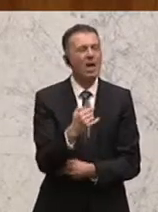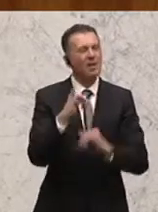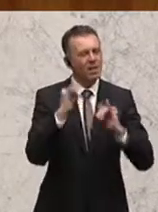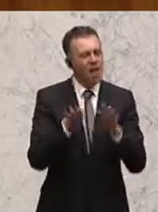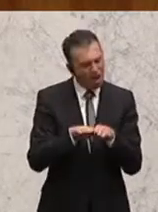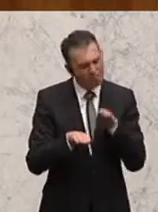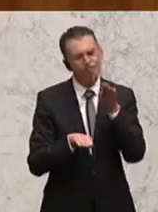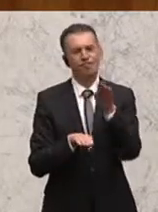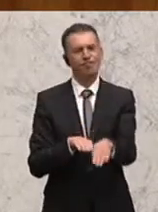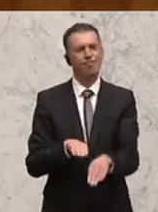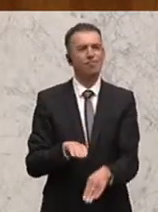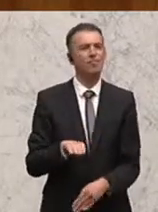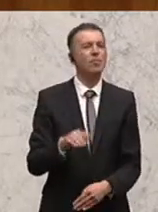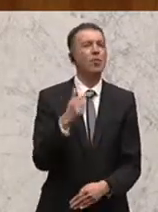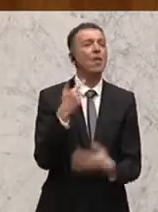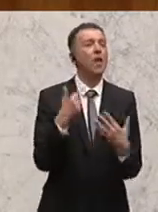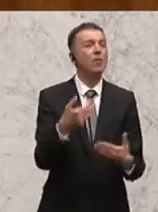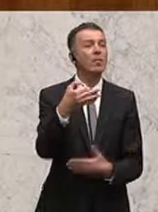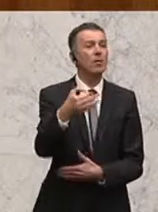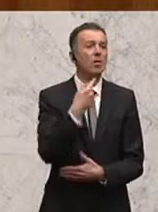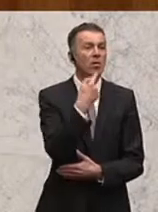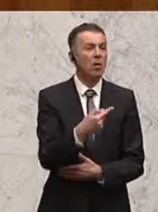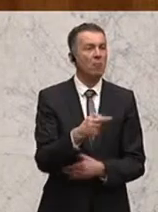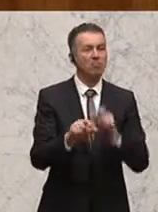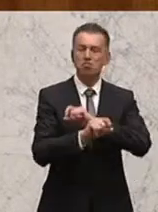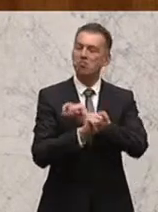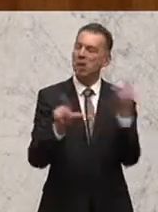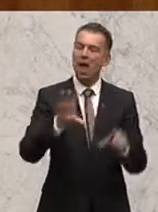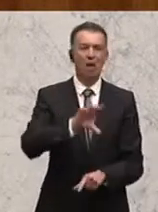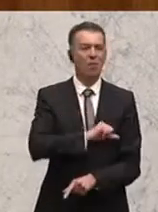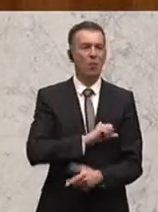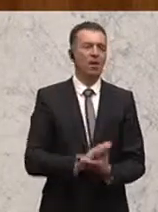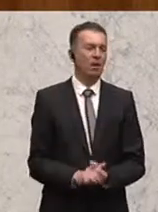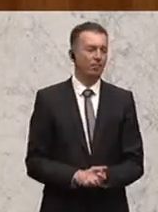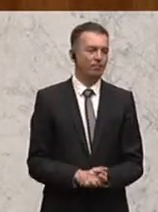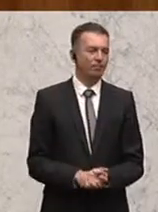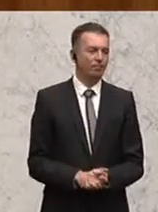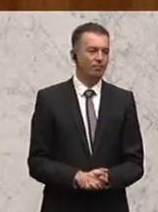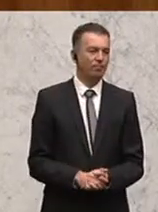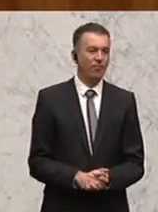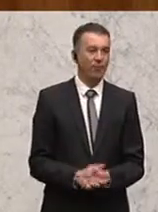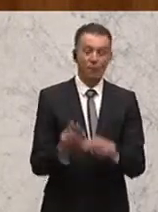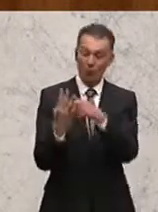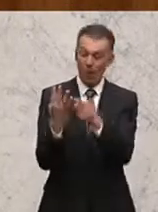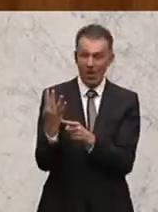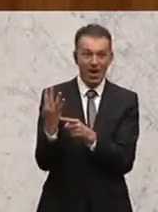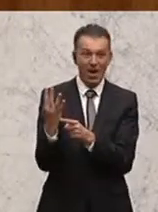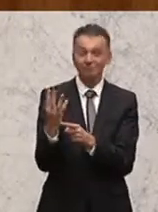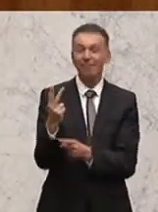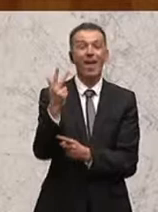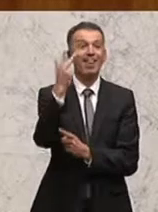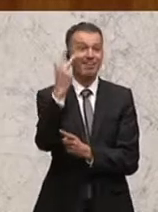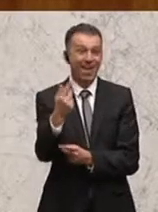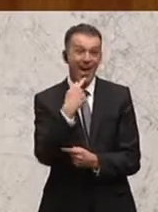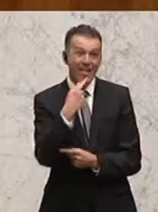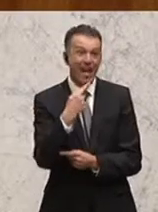Und 72% sagen, es ist ein eindeutiger Vorteil. Also 3 von 4 sagen, es ist ein